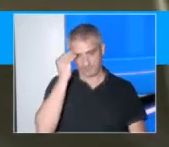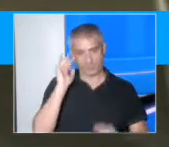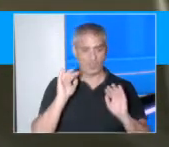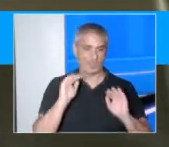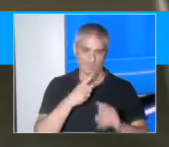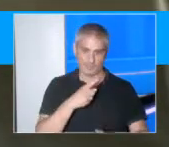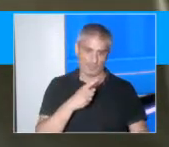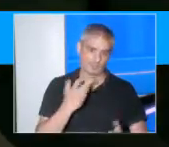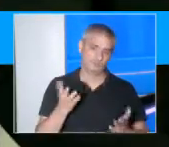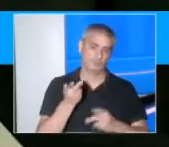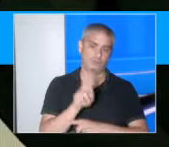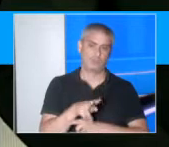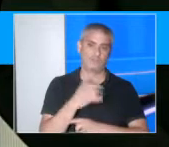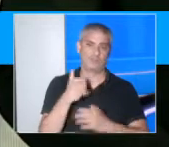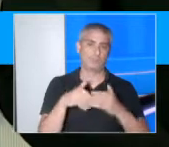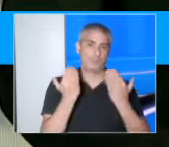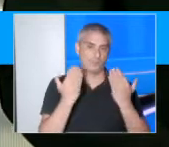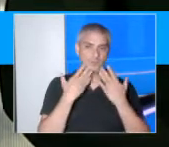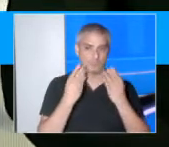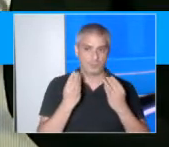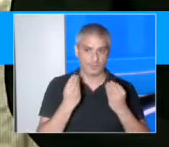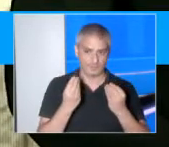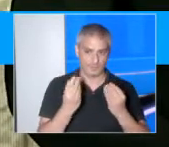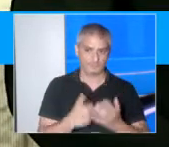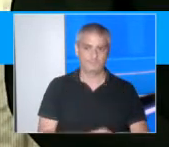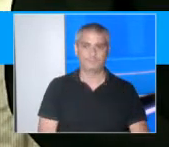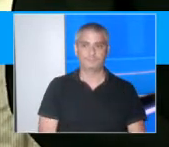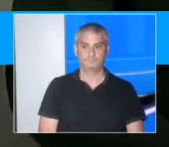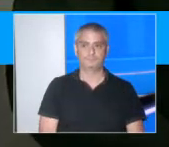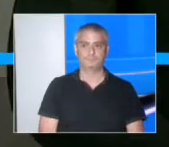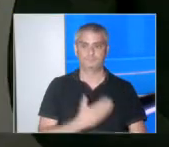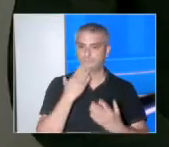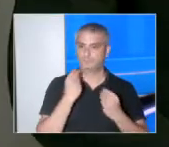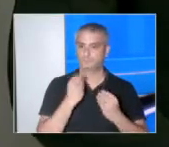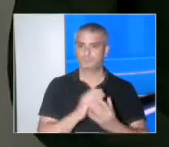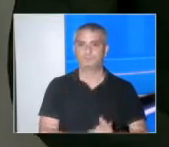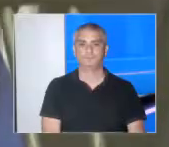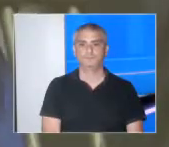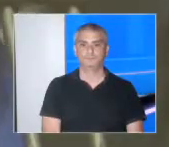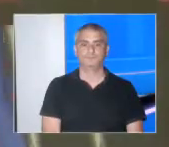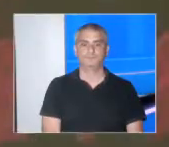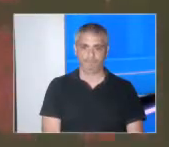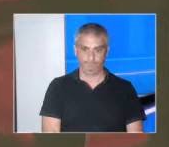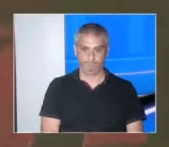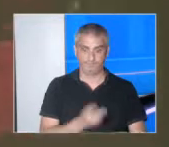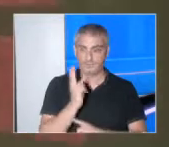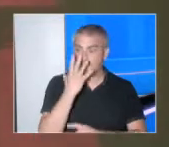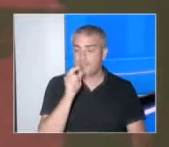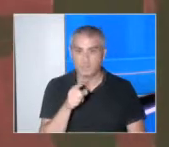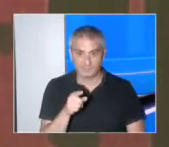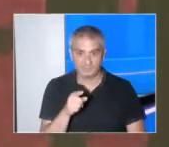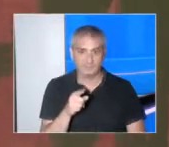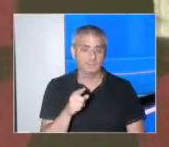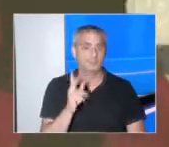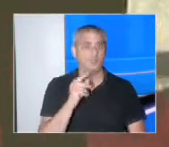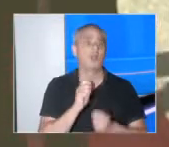לברכה, שהלך לעולמו לפנות בוקר. תודה רבה לך על הדברים האלה. תודה רבה. והמוות הטרגי הזה